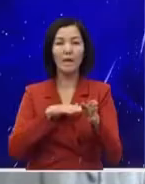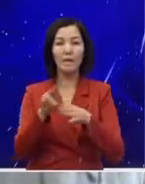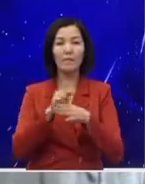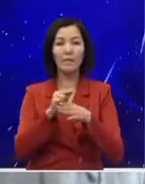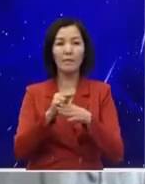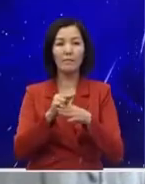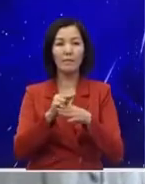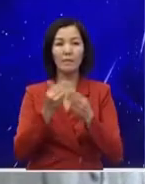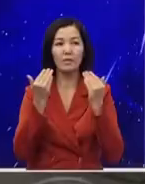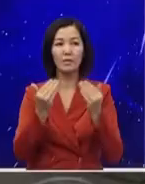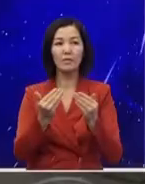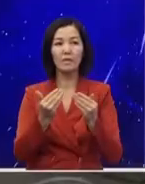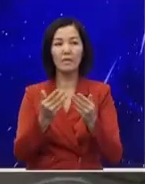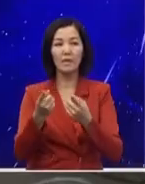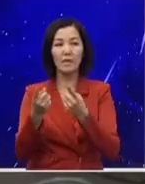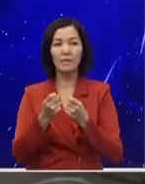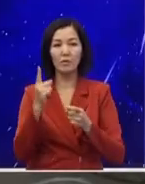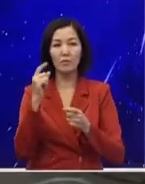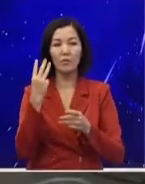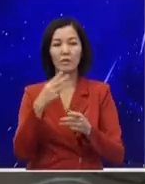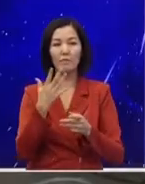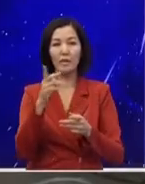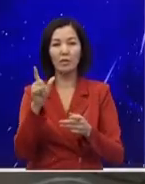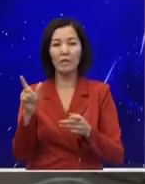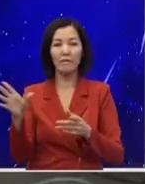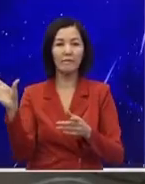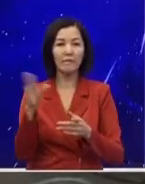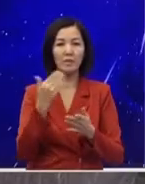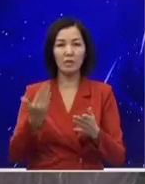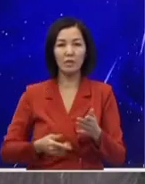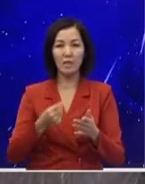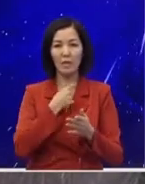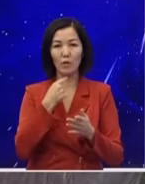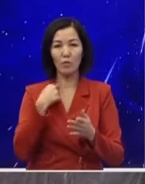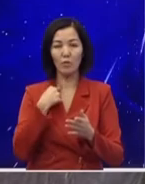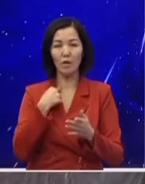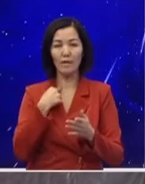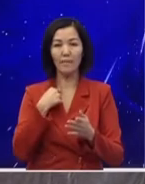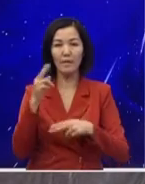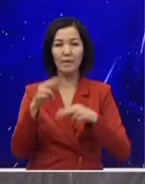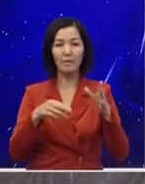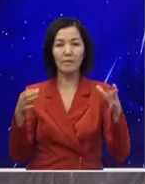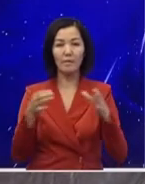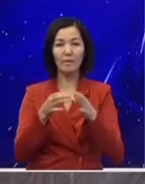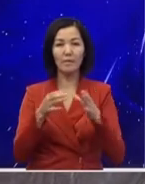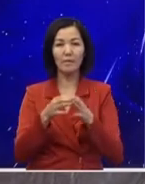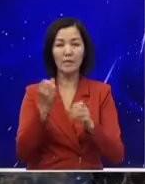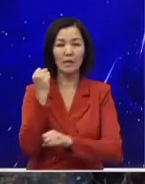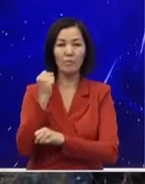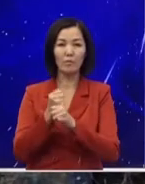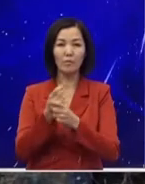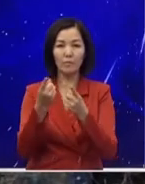ремонте перинатального центра задействовано 135 человек. Все они – жители Талдыкургана. По словам подрядчиков, в работе применяются